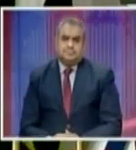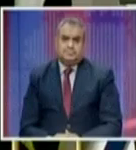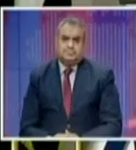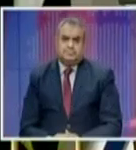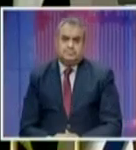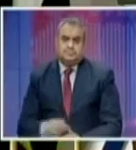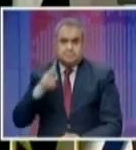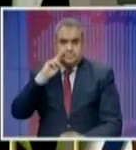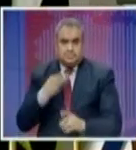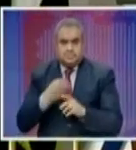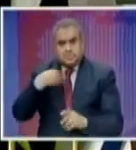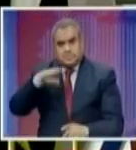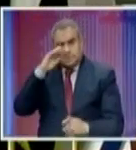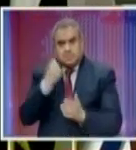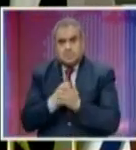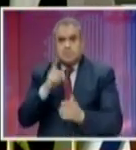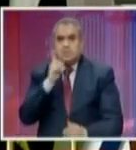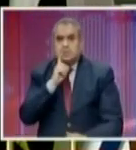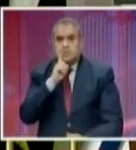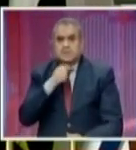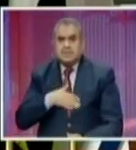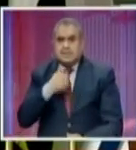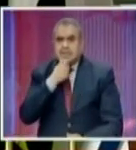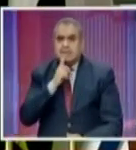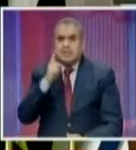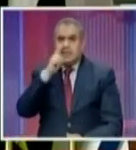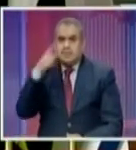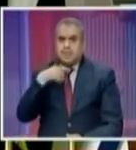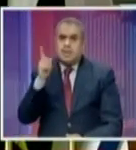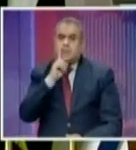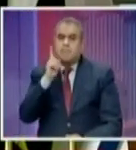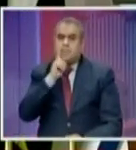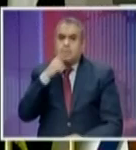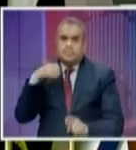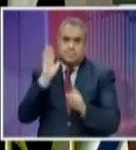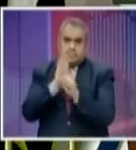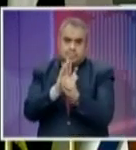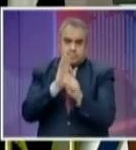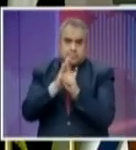وكمان نسي شكرا هي ماما اسمها ايمان والي انا بحبها جدا هي وقفت معايا جنبي